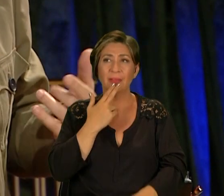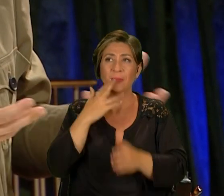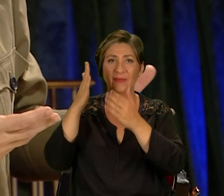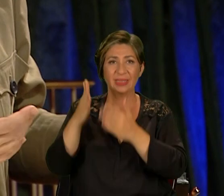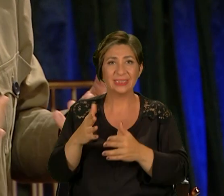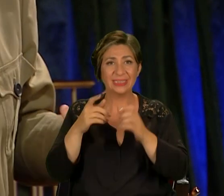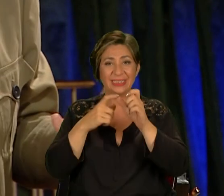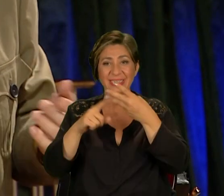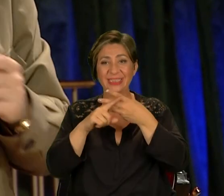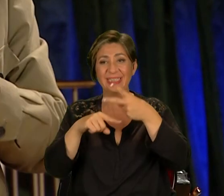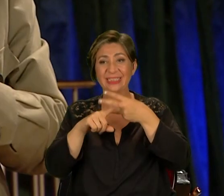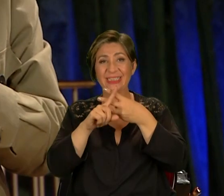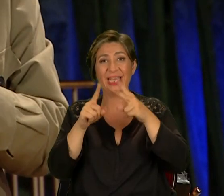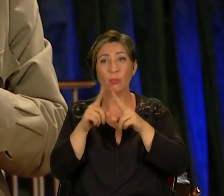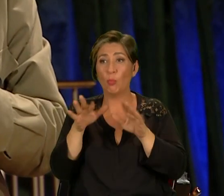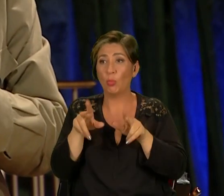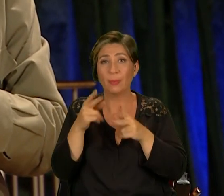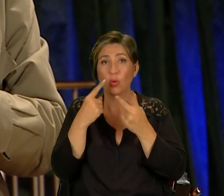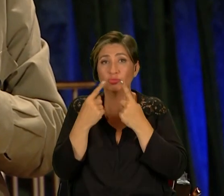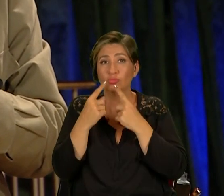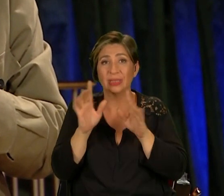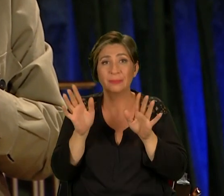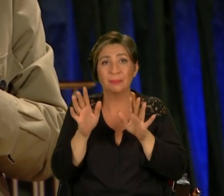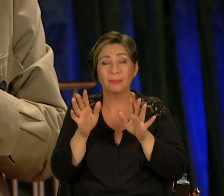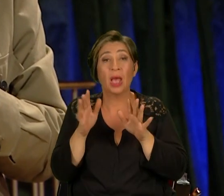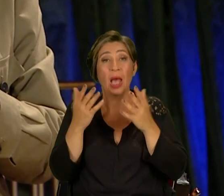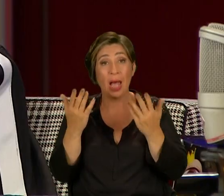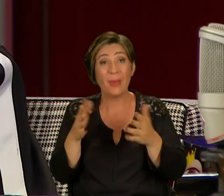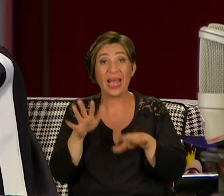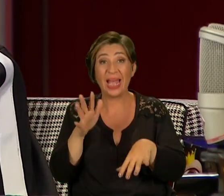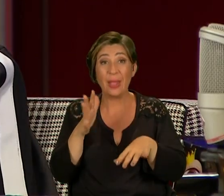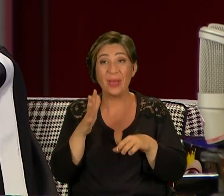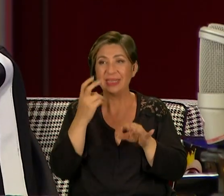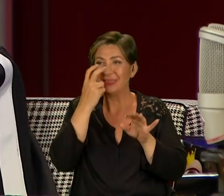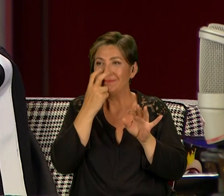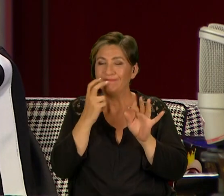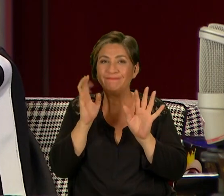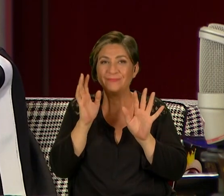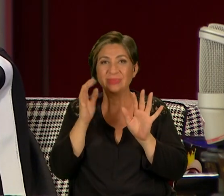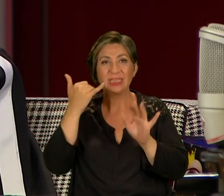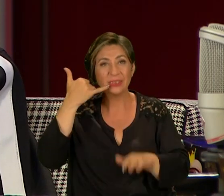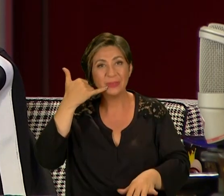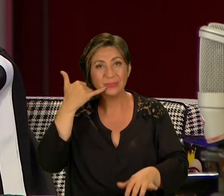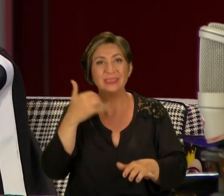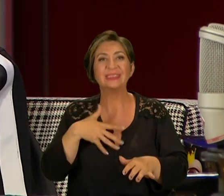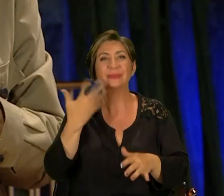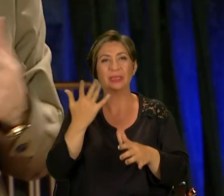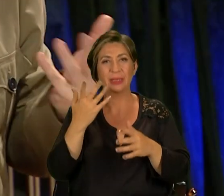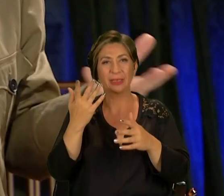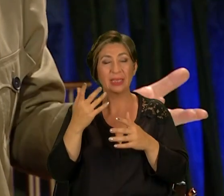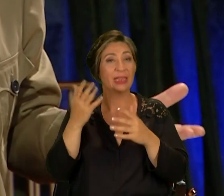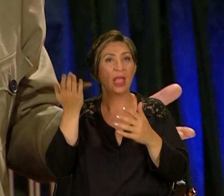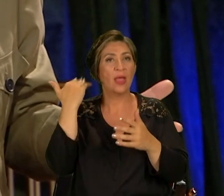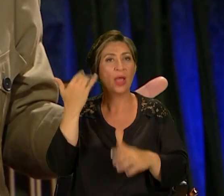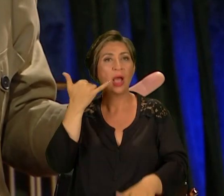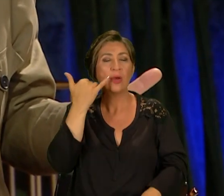hanımefendiyle, Sezenciğimle hiçbir zaman böyle konuşmadım bugüne kadar. Ama galiba imtina ettik direkt telefon konuşmasından. Çünkü